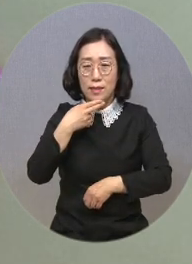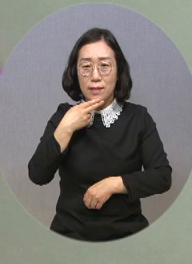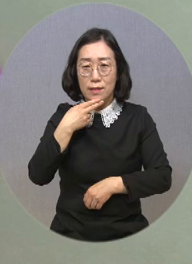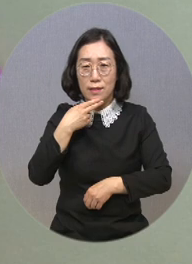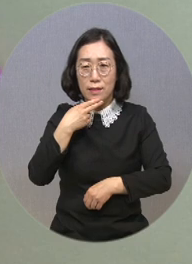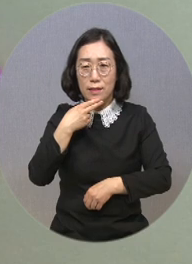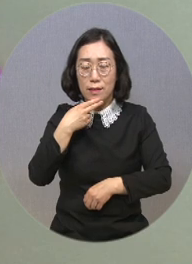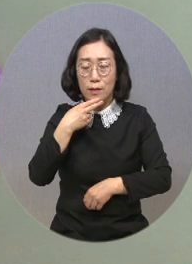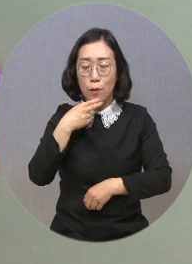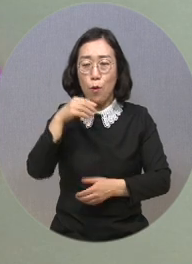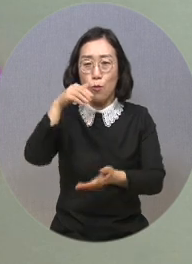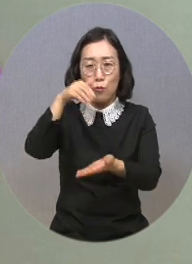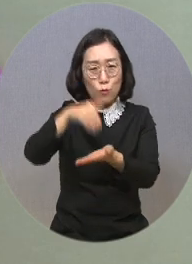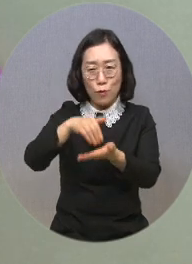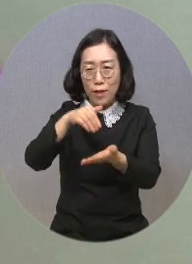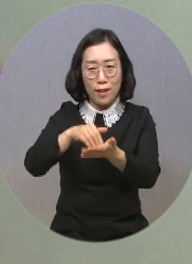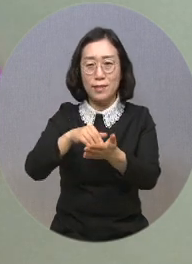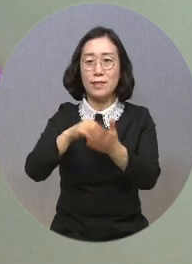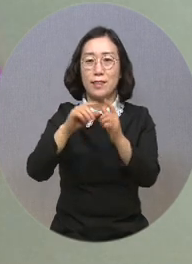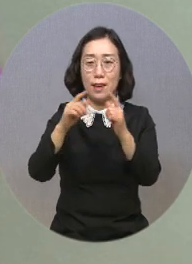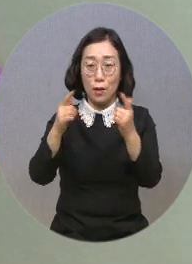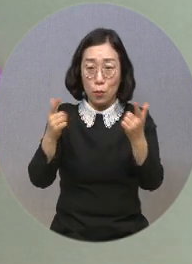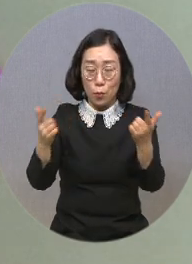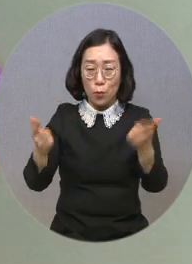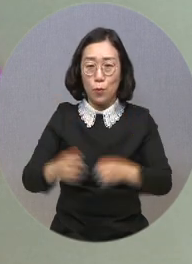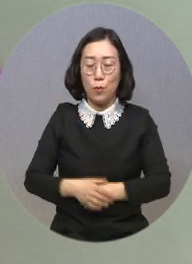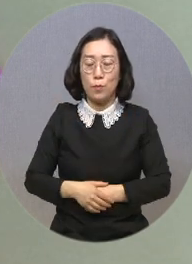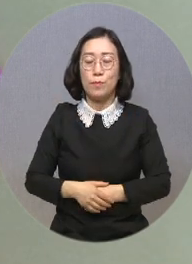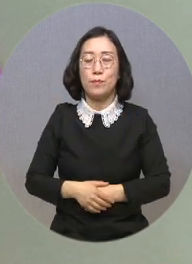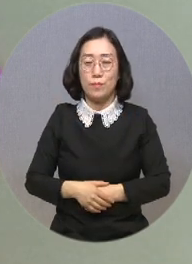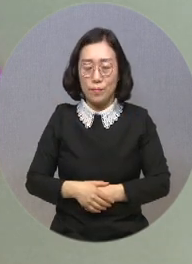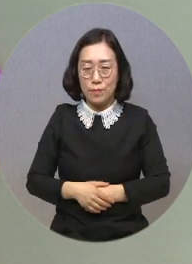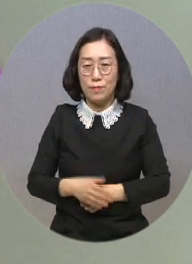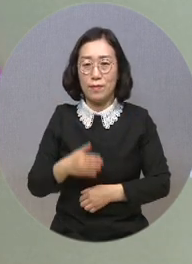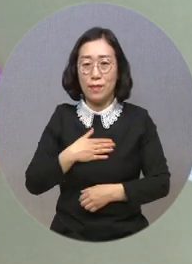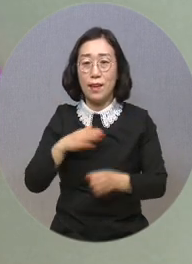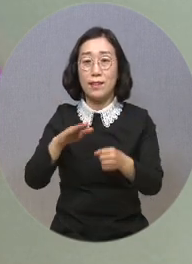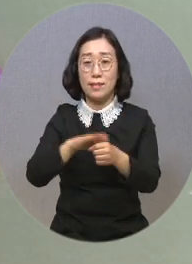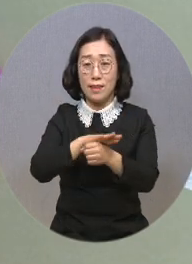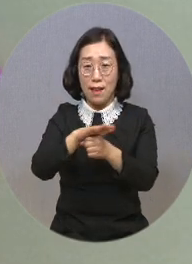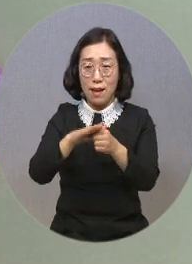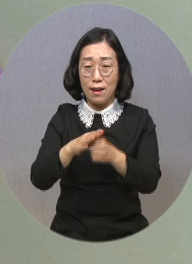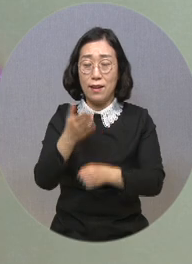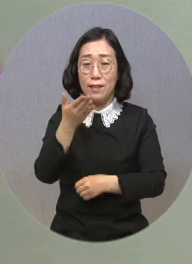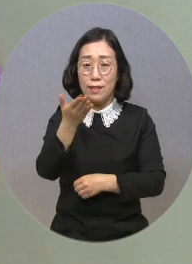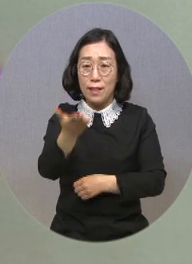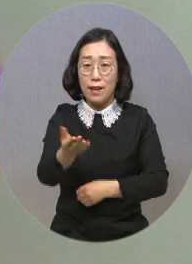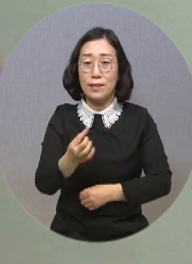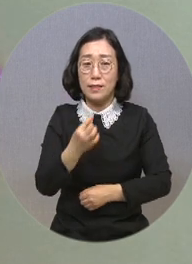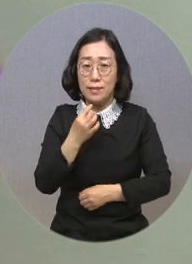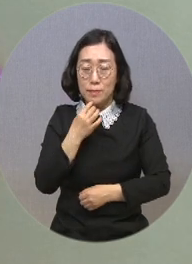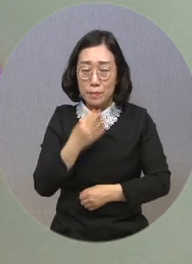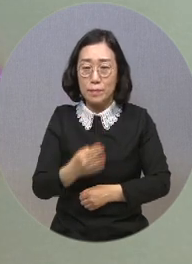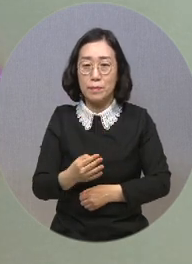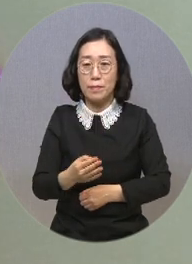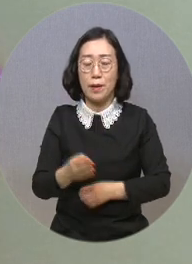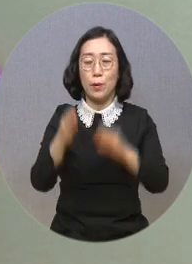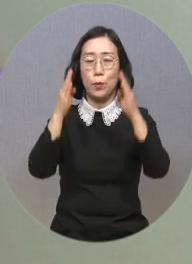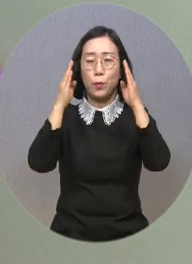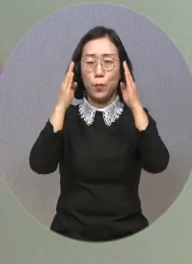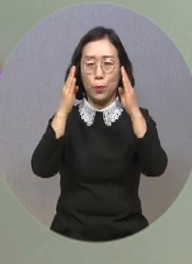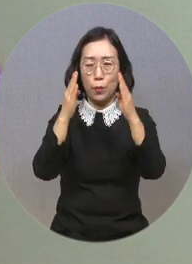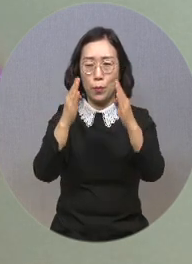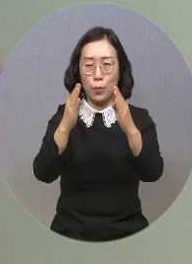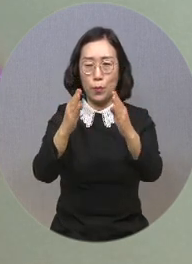돌아보지 않고 내 사랑 당신만 바라볼